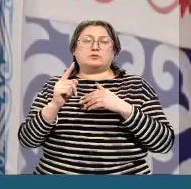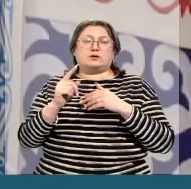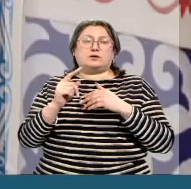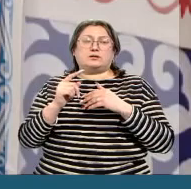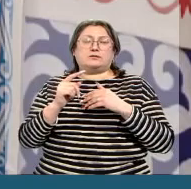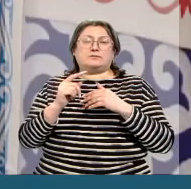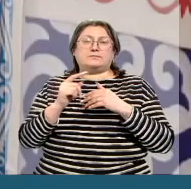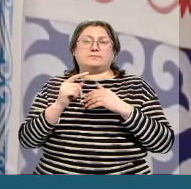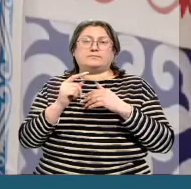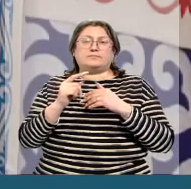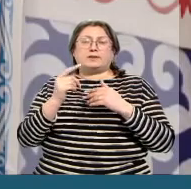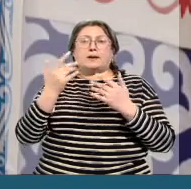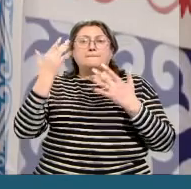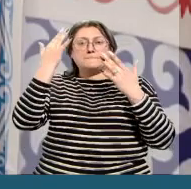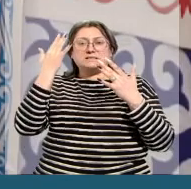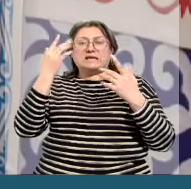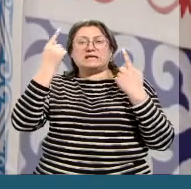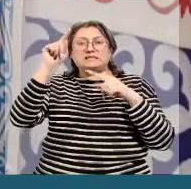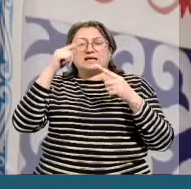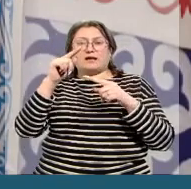его мысли, идеи